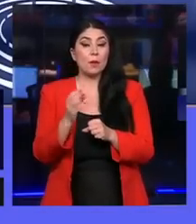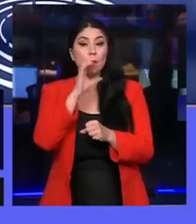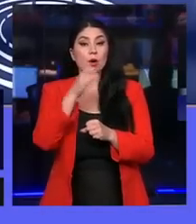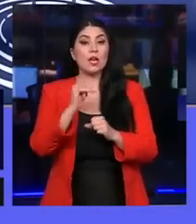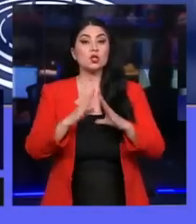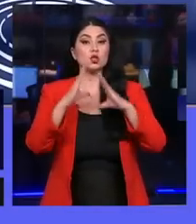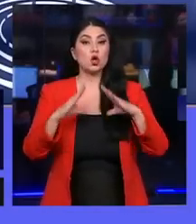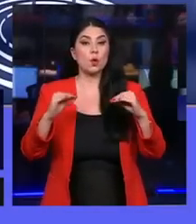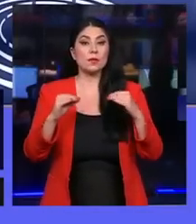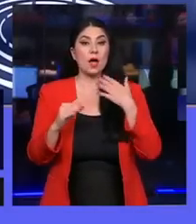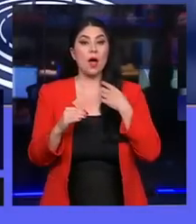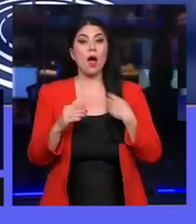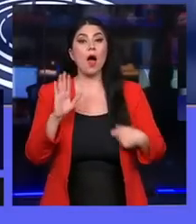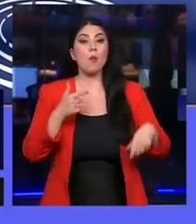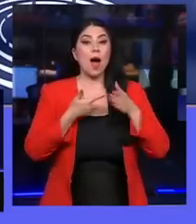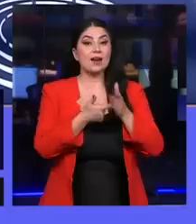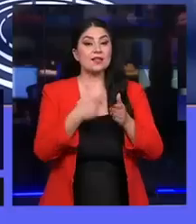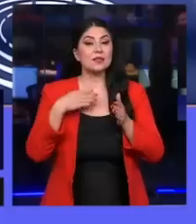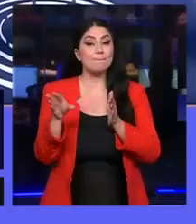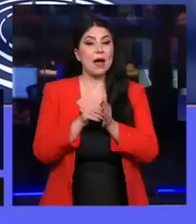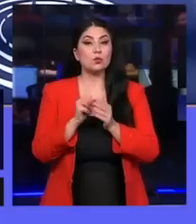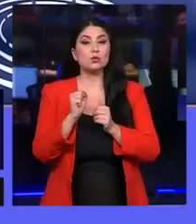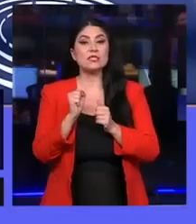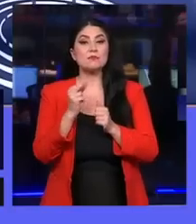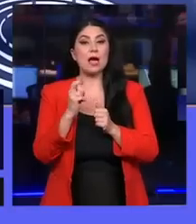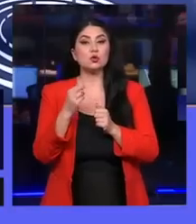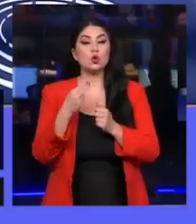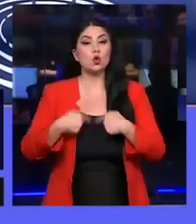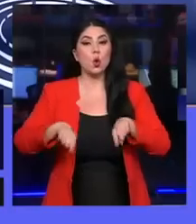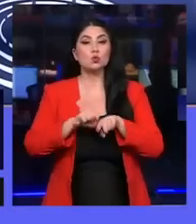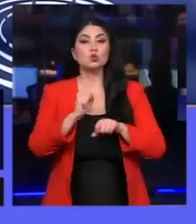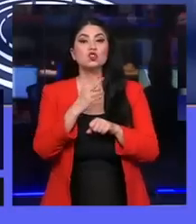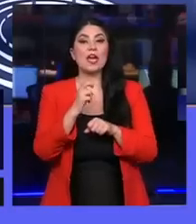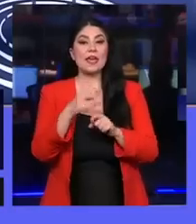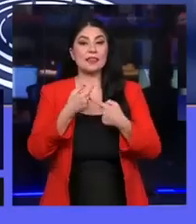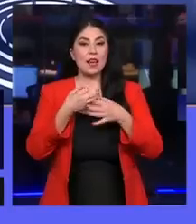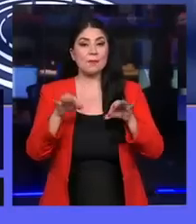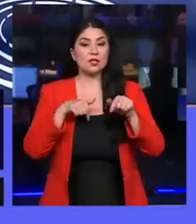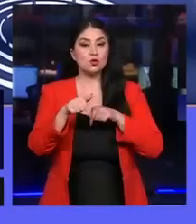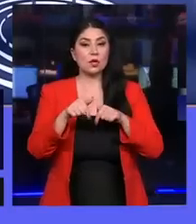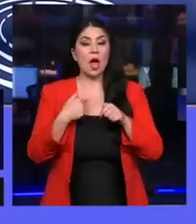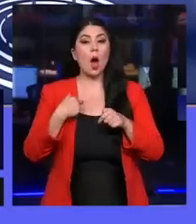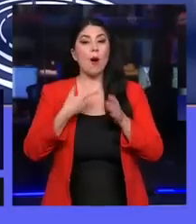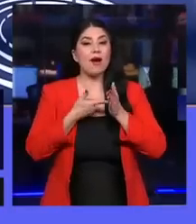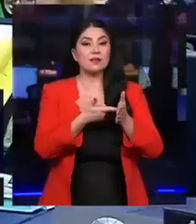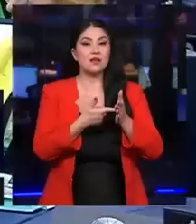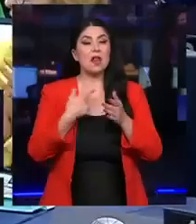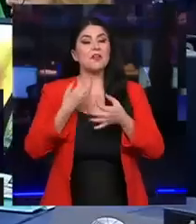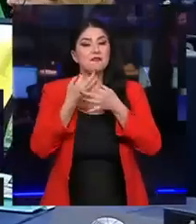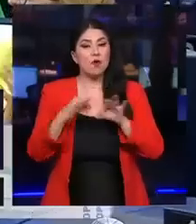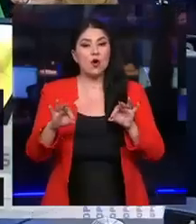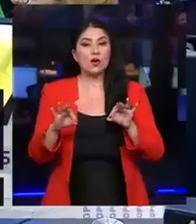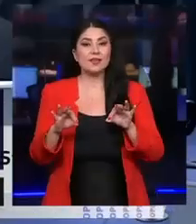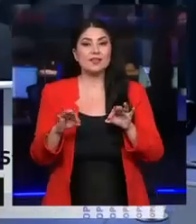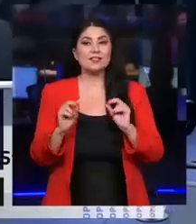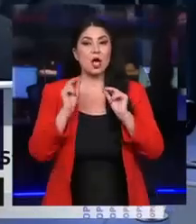Bulgaria și România au arătat că fac parte din spațiul nostru Schengen. Au demonstrat-o. Să le permitem în sfârșit să